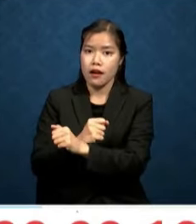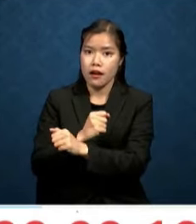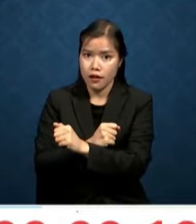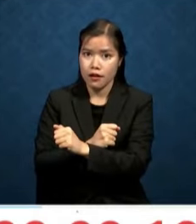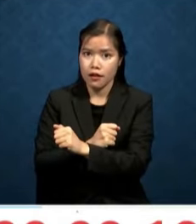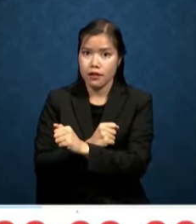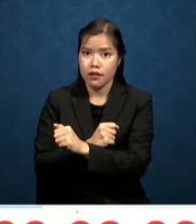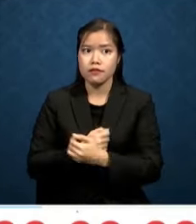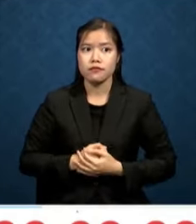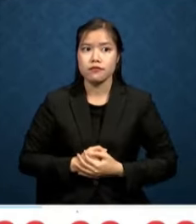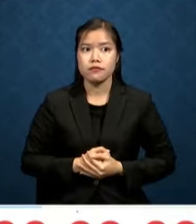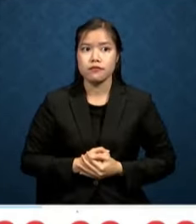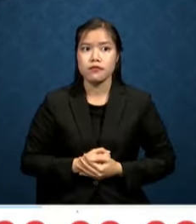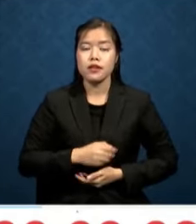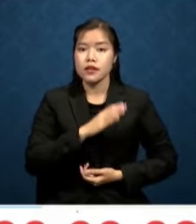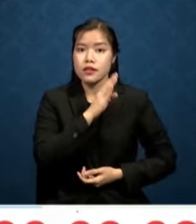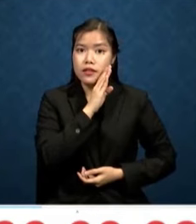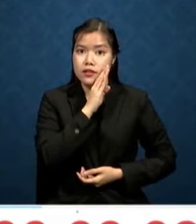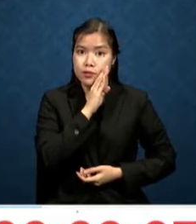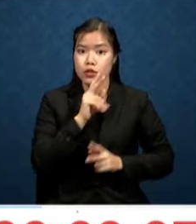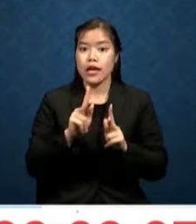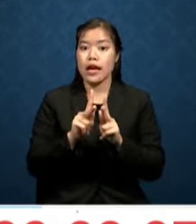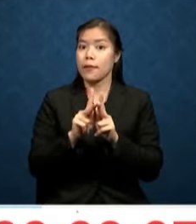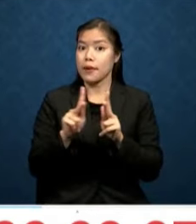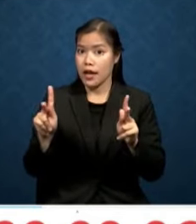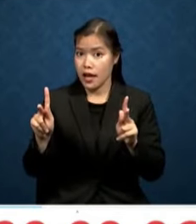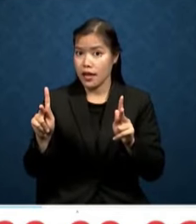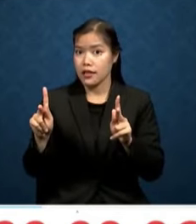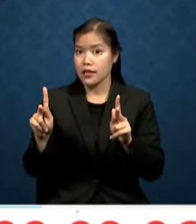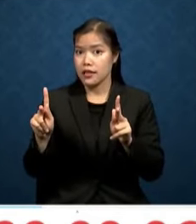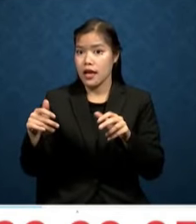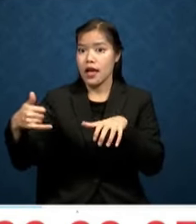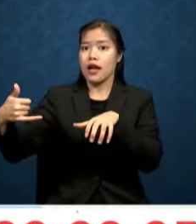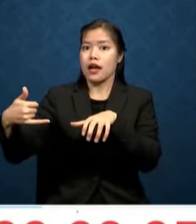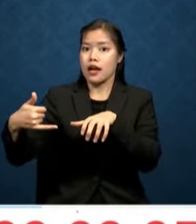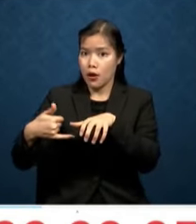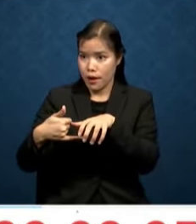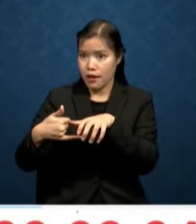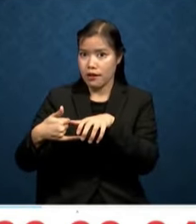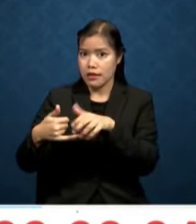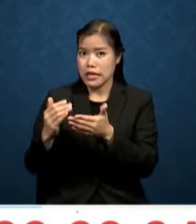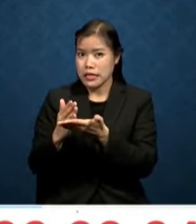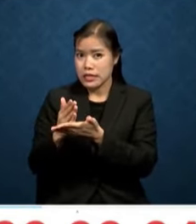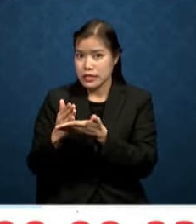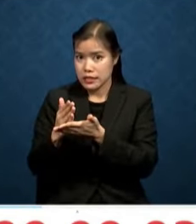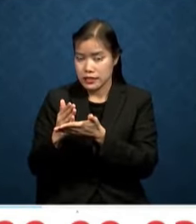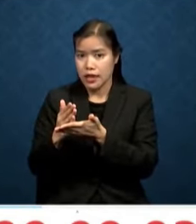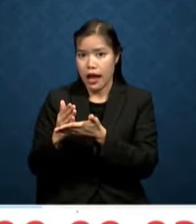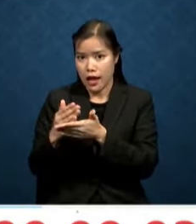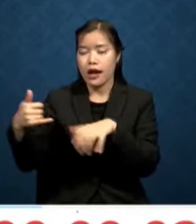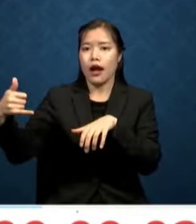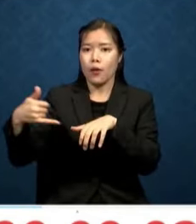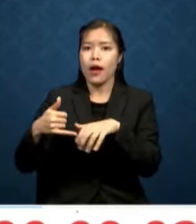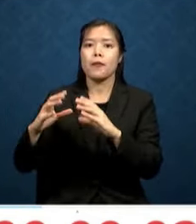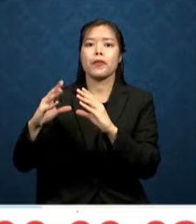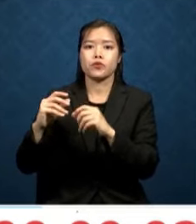ากว่ากรรมการเข้ามาเพียง2ใน3เราสามารถที่จะประชุมได้นะ